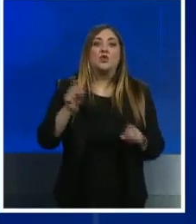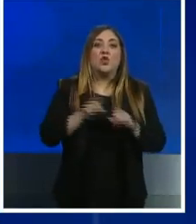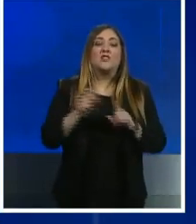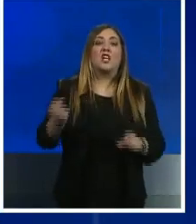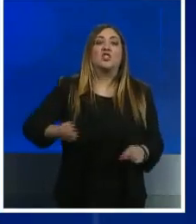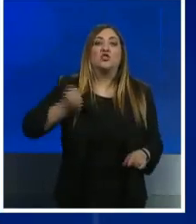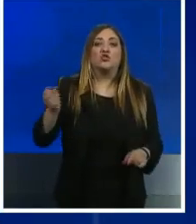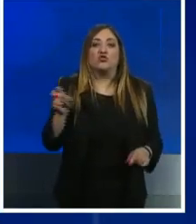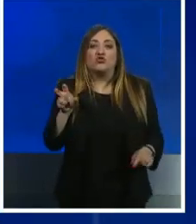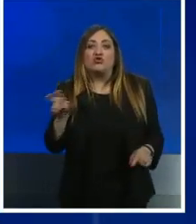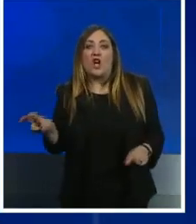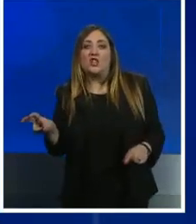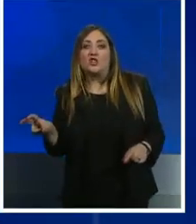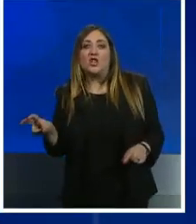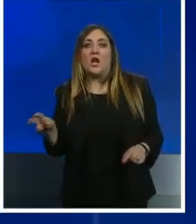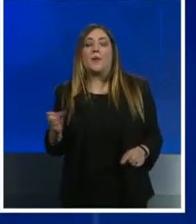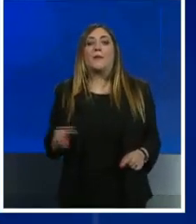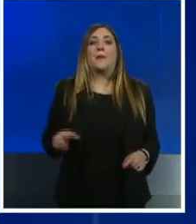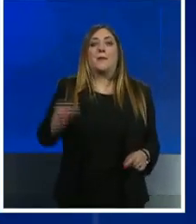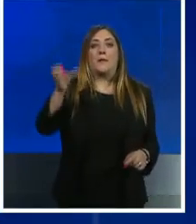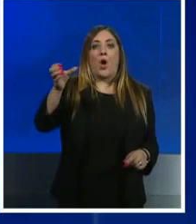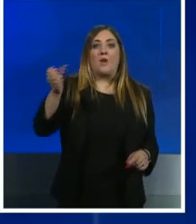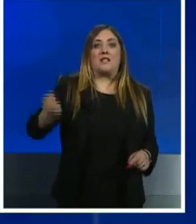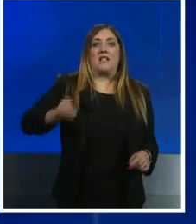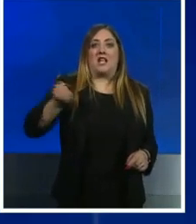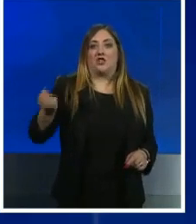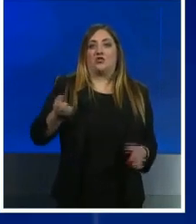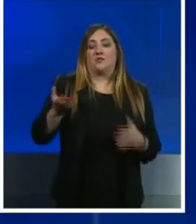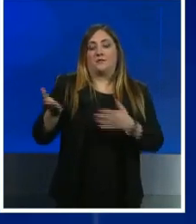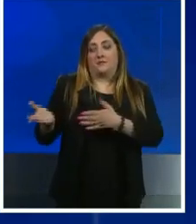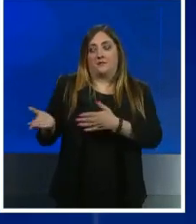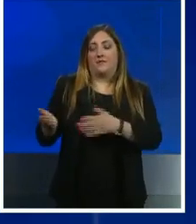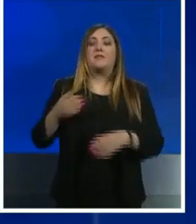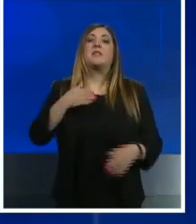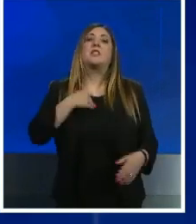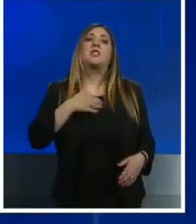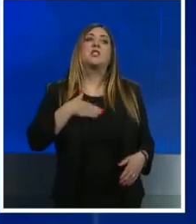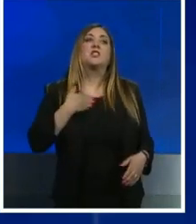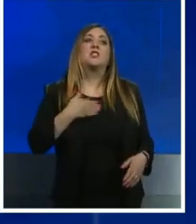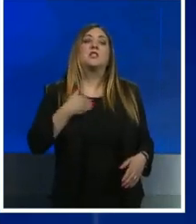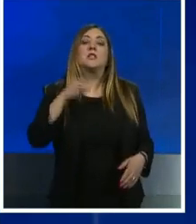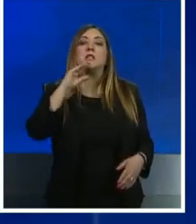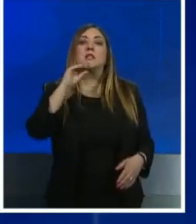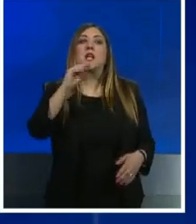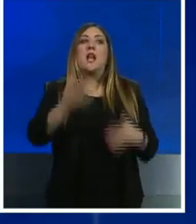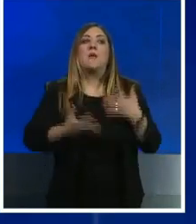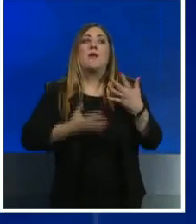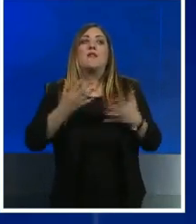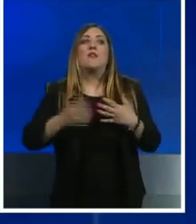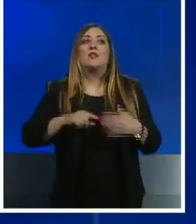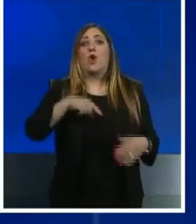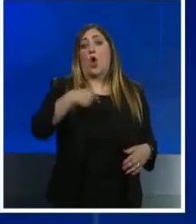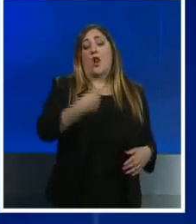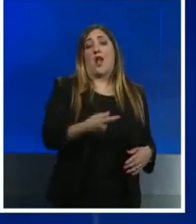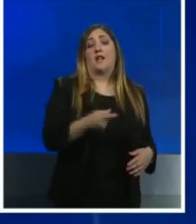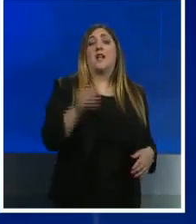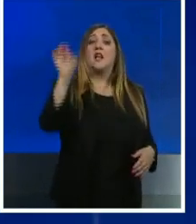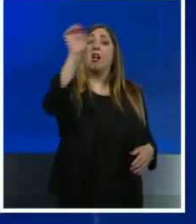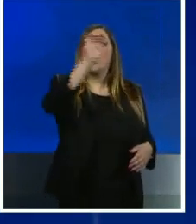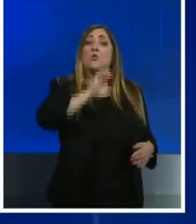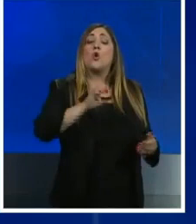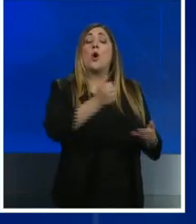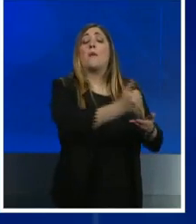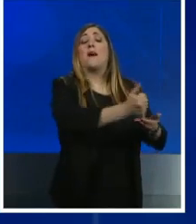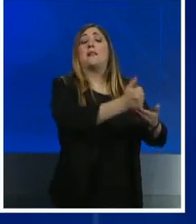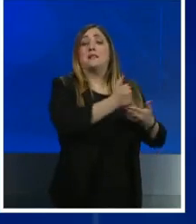tal-power stations. X'taqtib ma nitkellem fuq affarijiet oħrajn. Għax l-Unjoni Ewropea għenitna u tgħin il-pajjiżi kollha